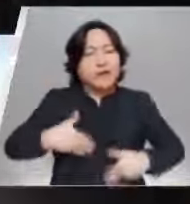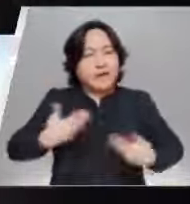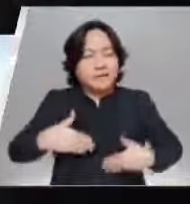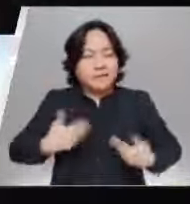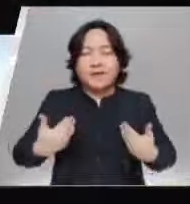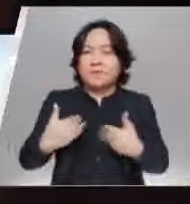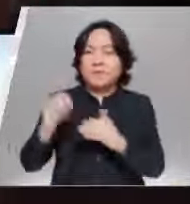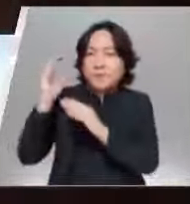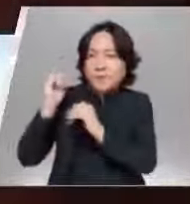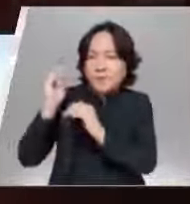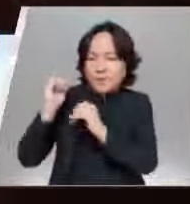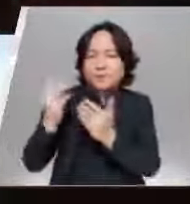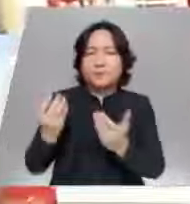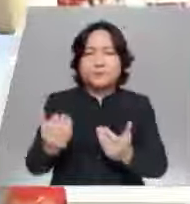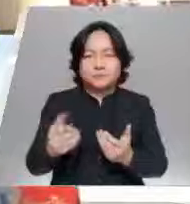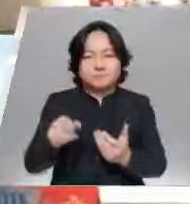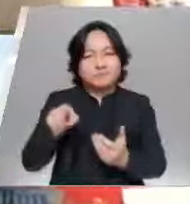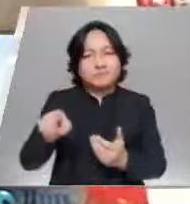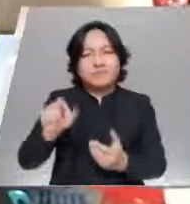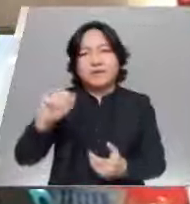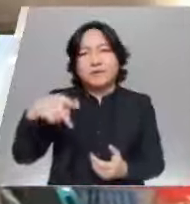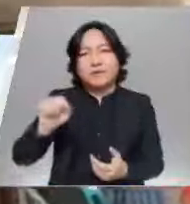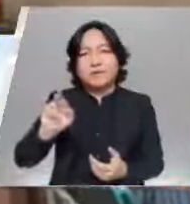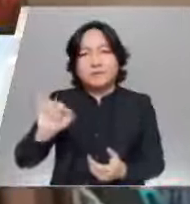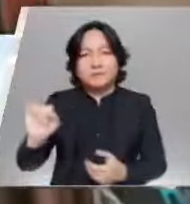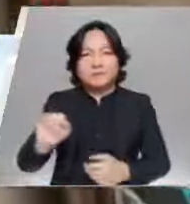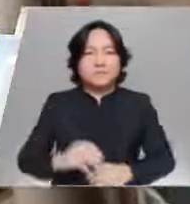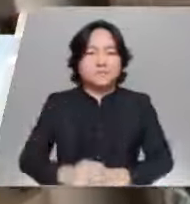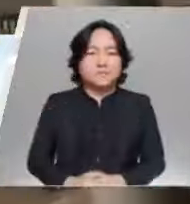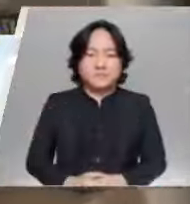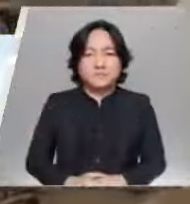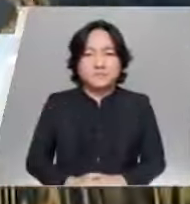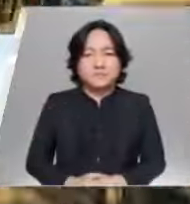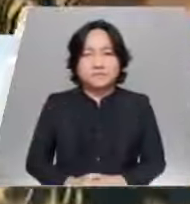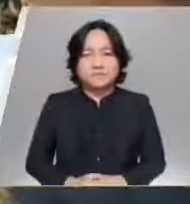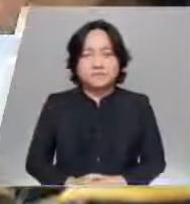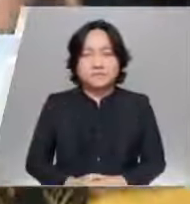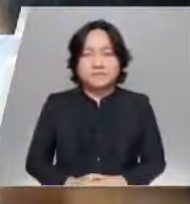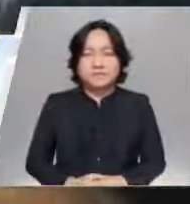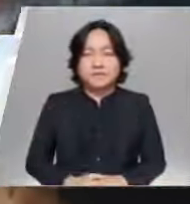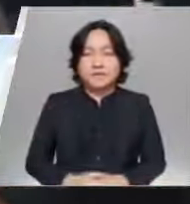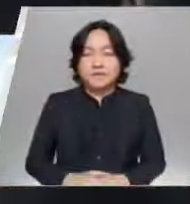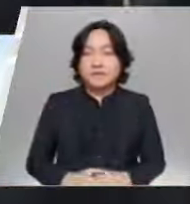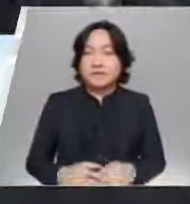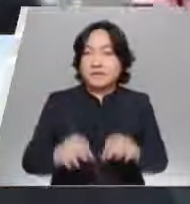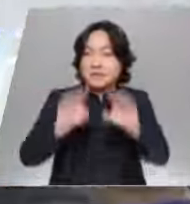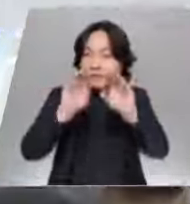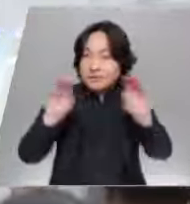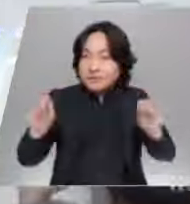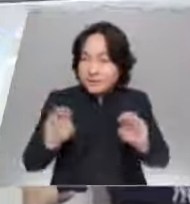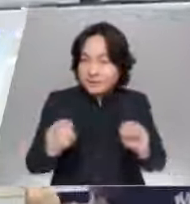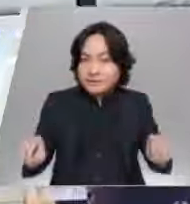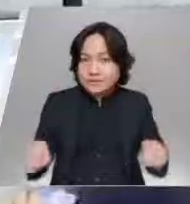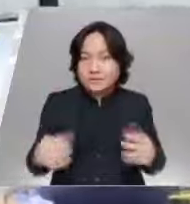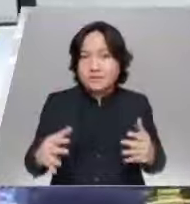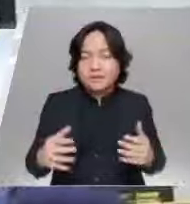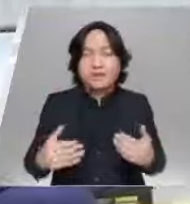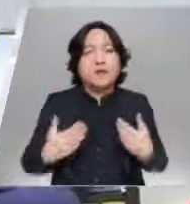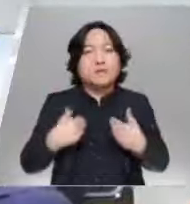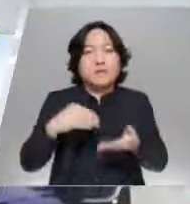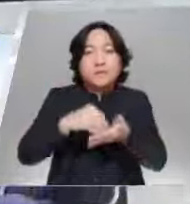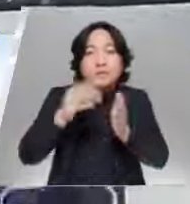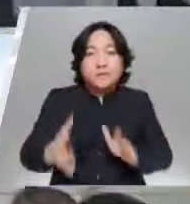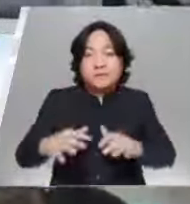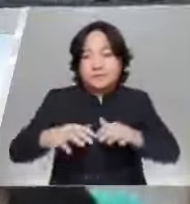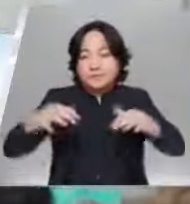sa mga taga-Apari. Bago ang Christmas lighting, nagpakitang gilas ang mga estudyante sa